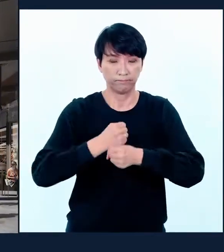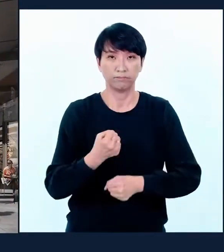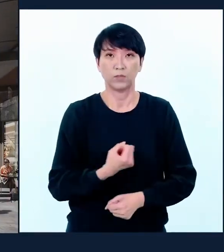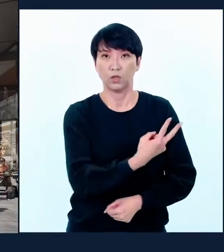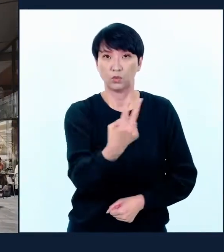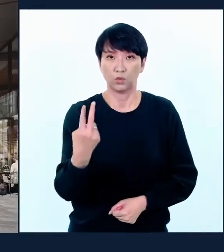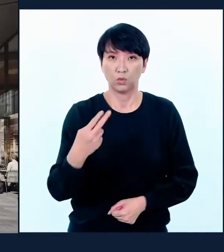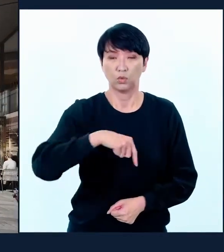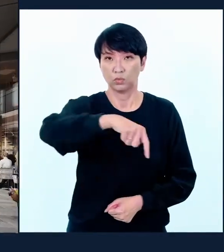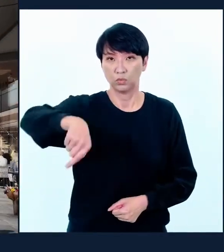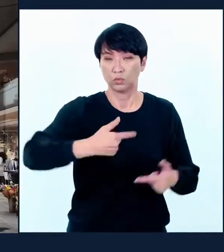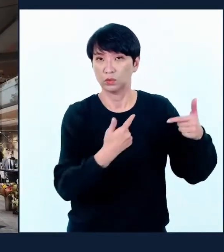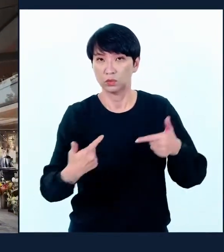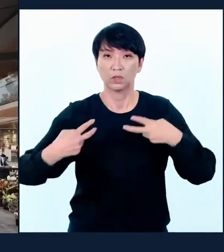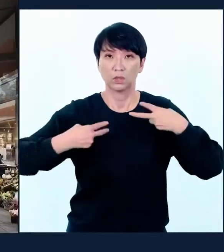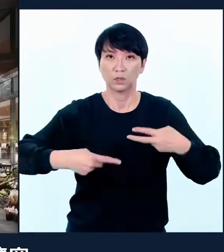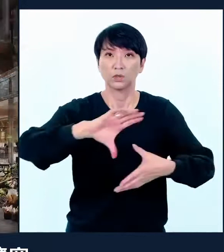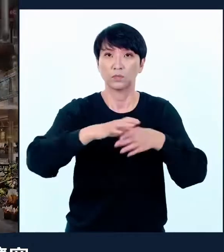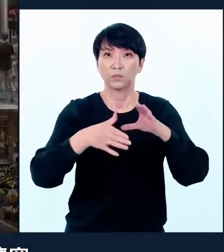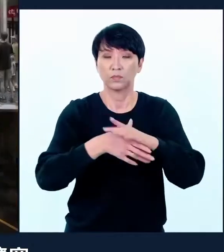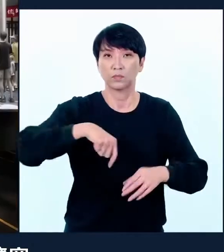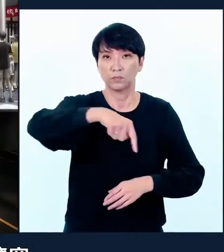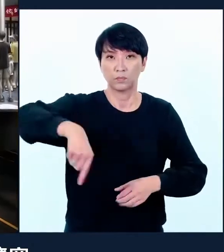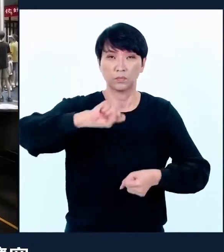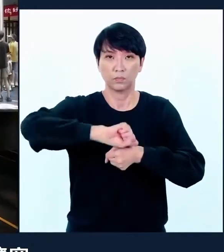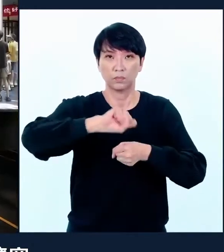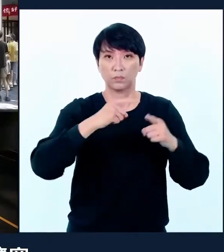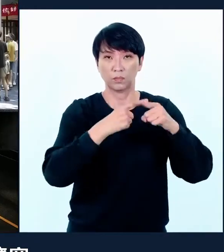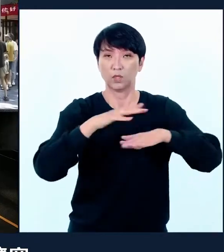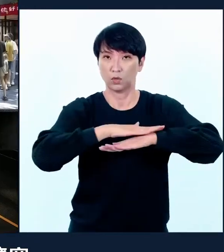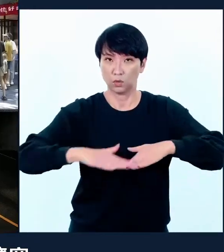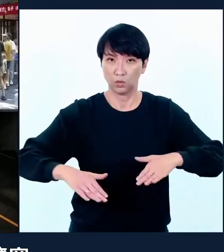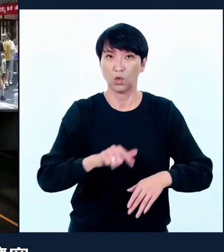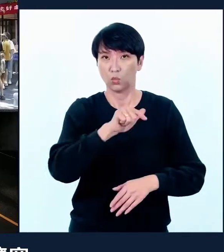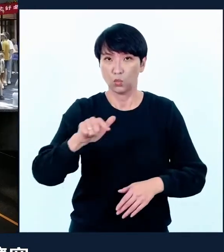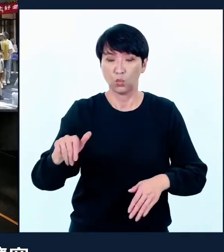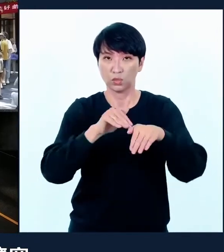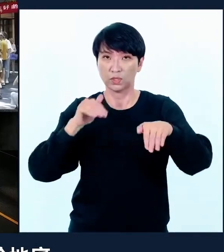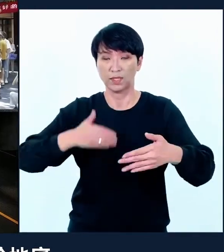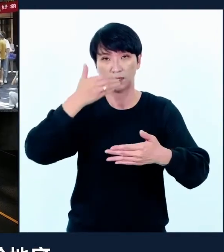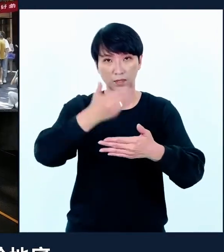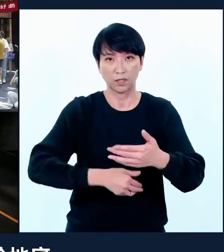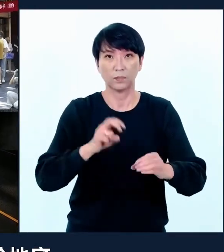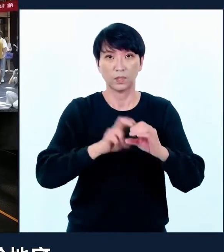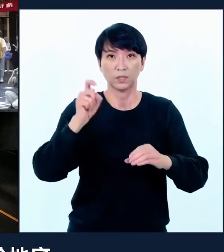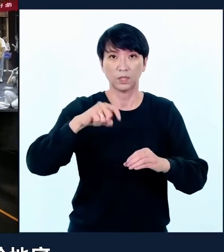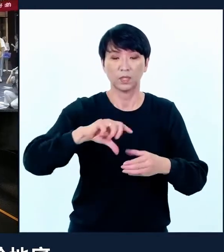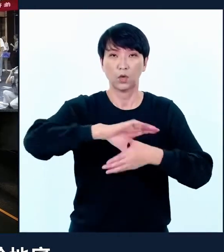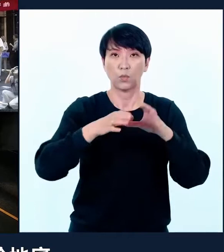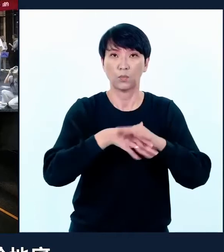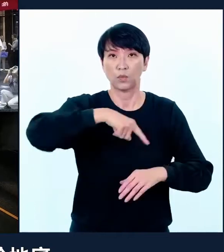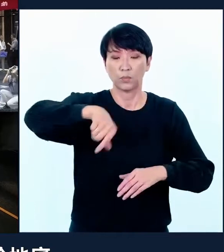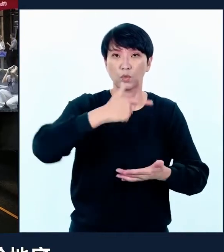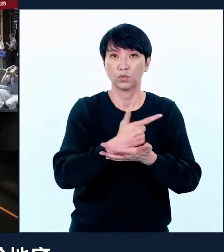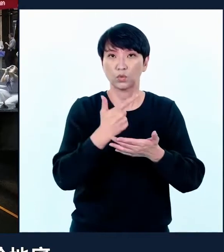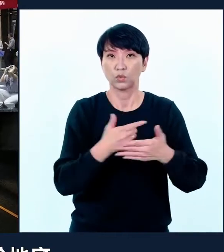绿化及可持续发展的文化区，为了加强行人安全，减少污染和挤塞，西九文化区主要的交通